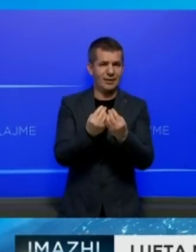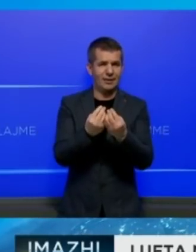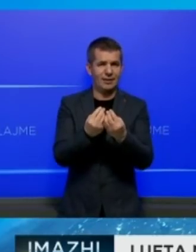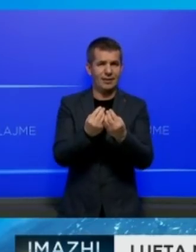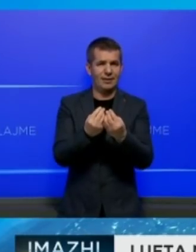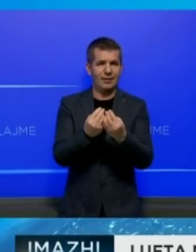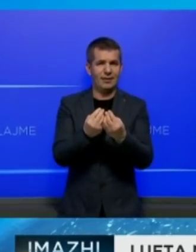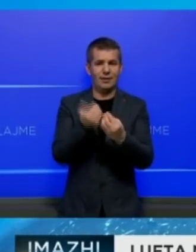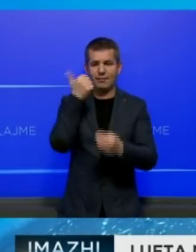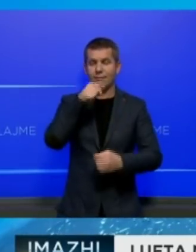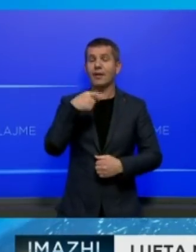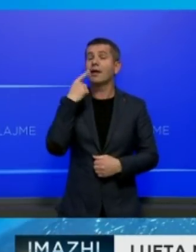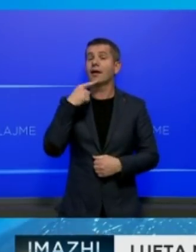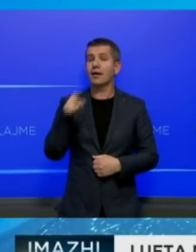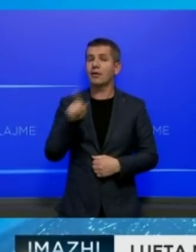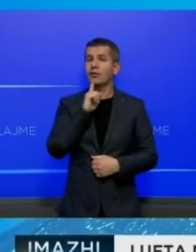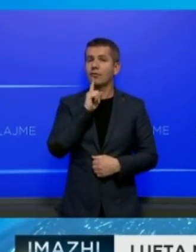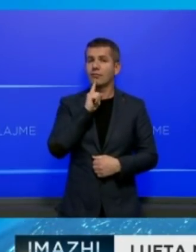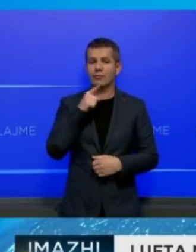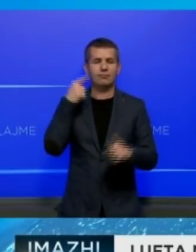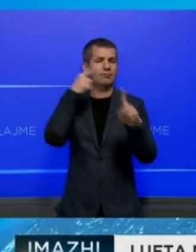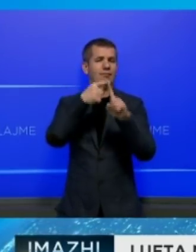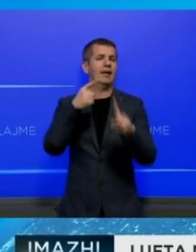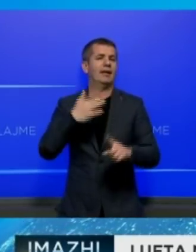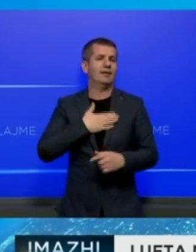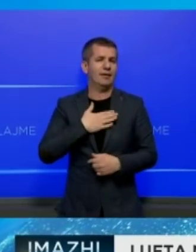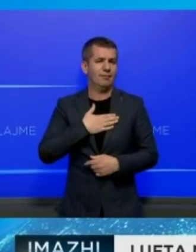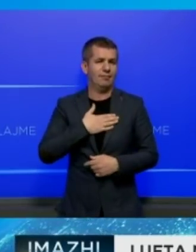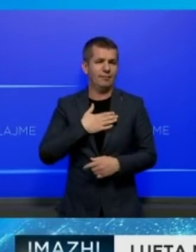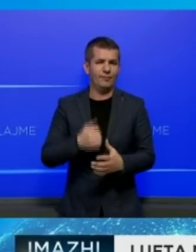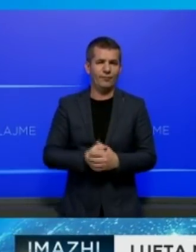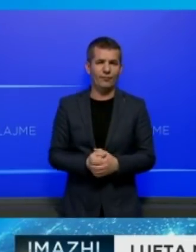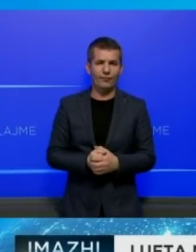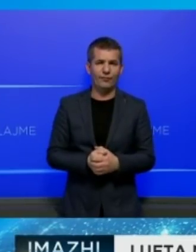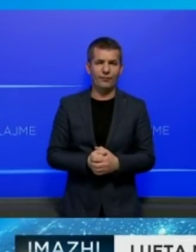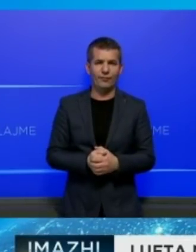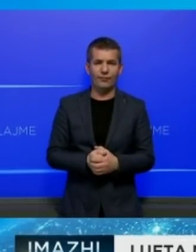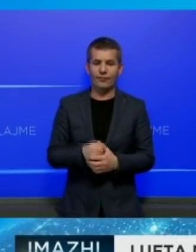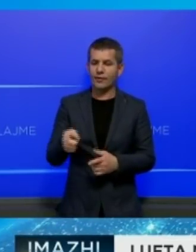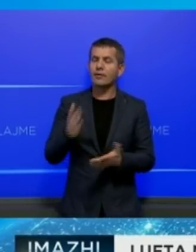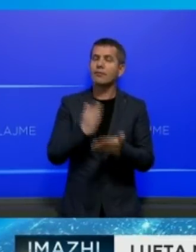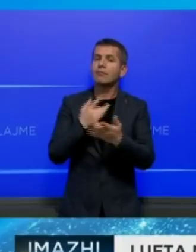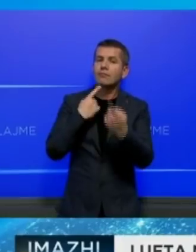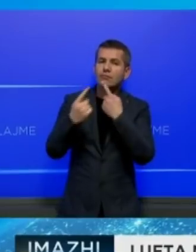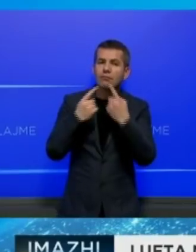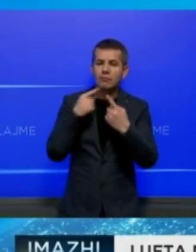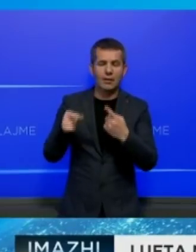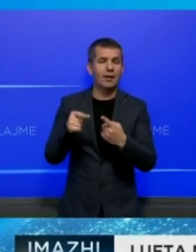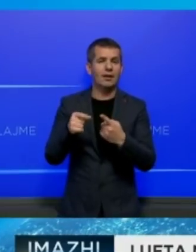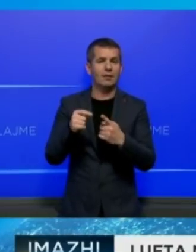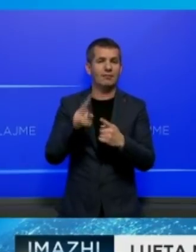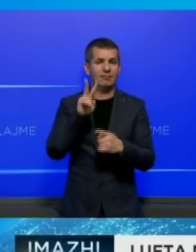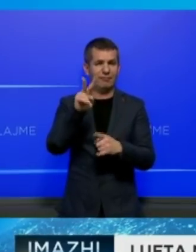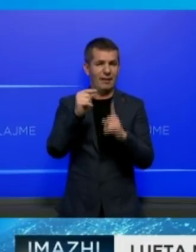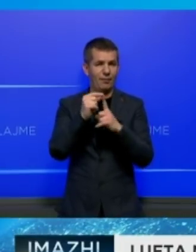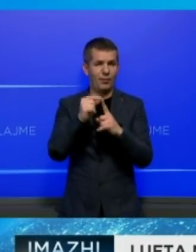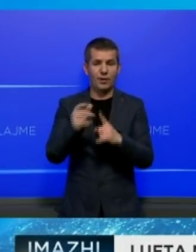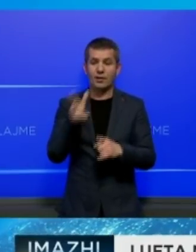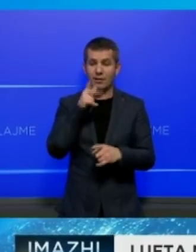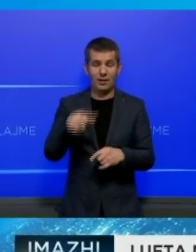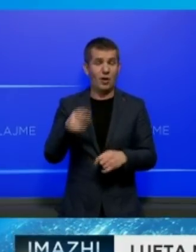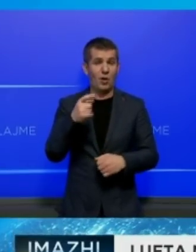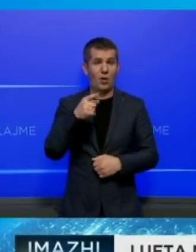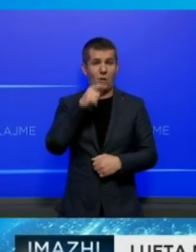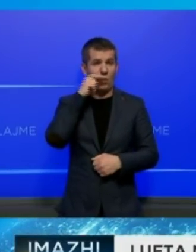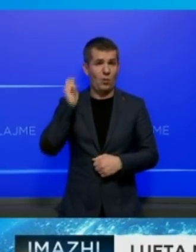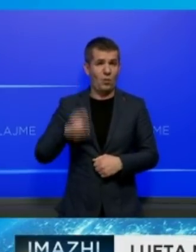për të cilat ka thënë se janë edhe qëllimet e tij. Në bazë të asaj që kanë biseduar, Putin ka thënë se çfarë do përpjekje e Ukrainës